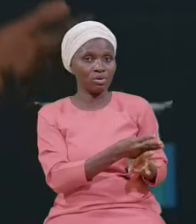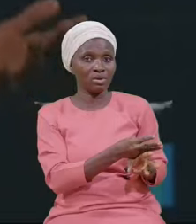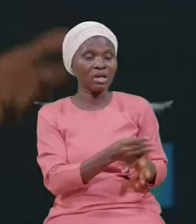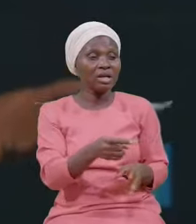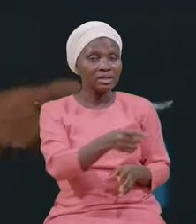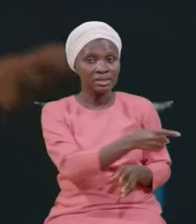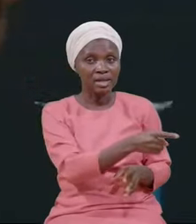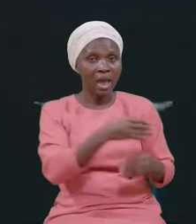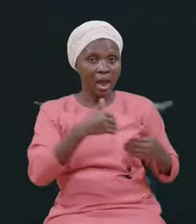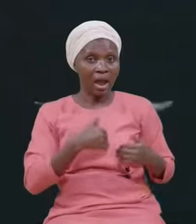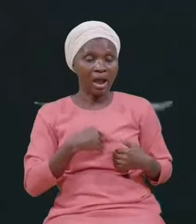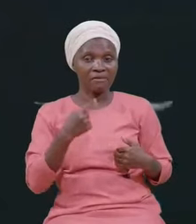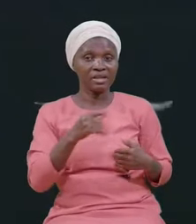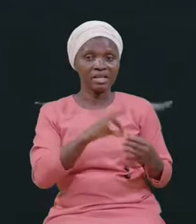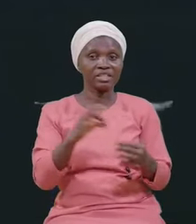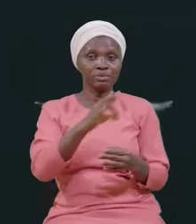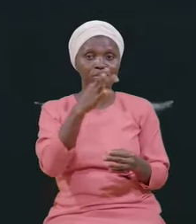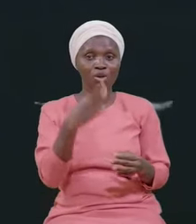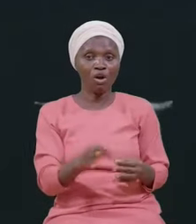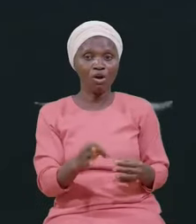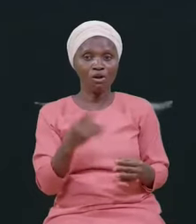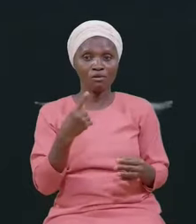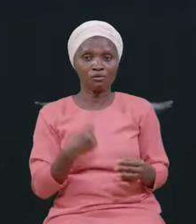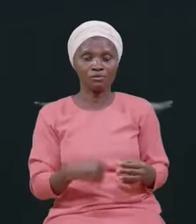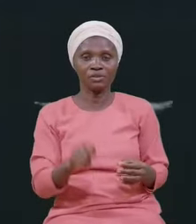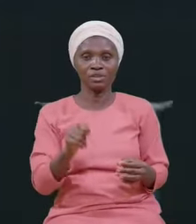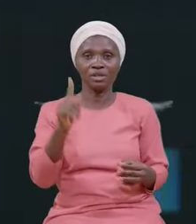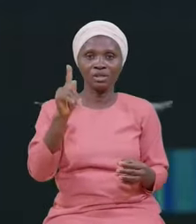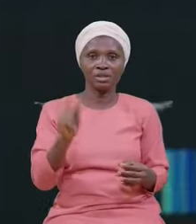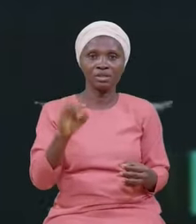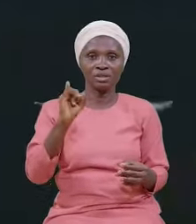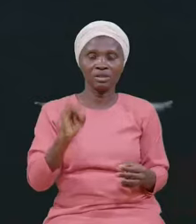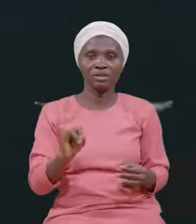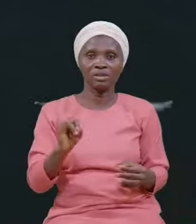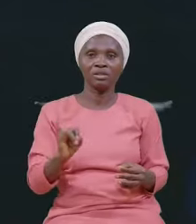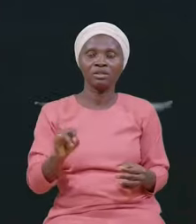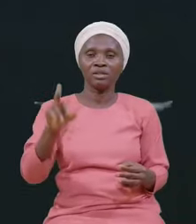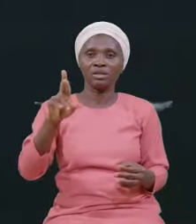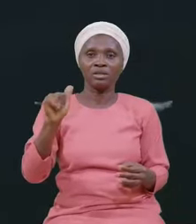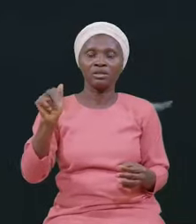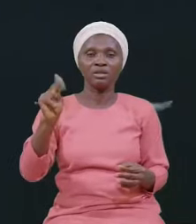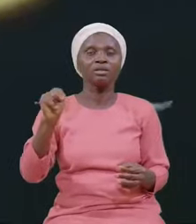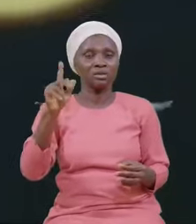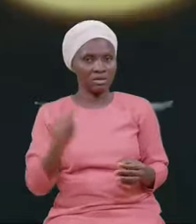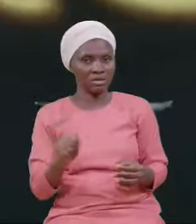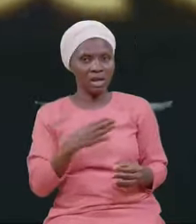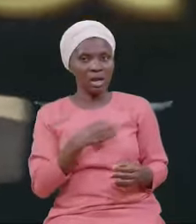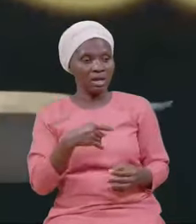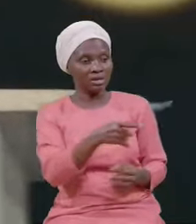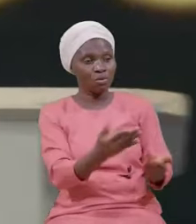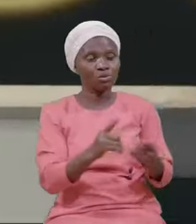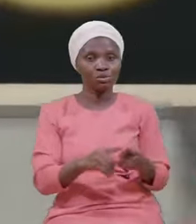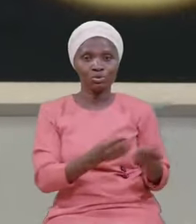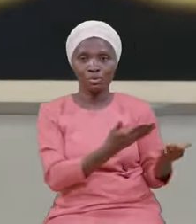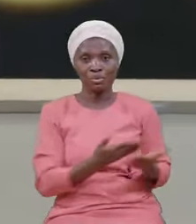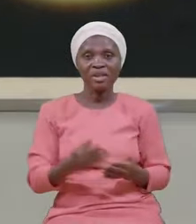ont l'esprit du tyran. Et ils veulent amener tout le monde